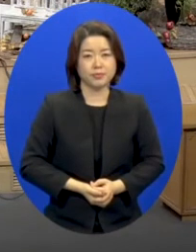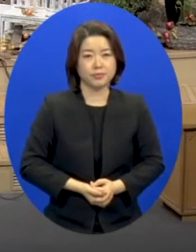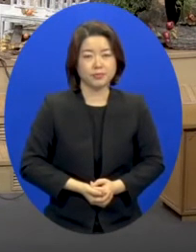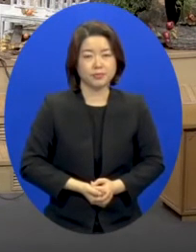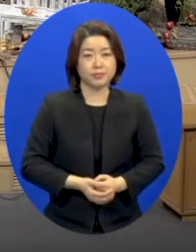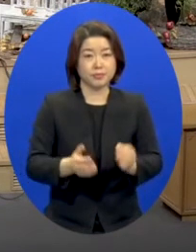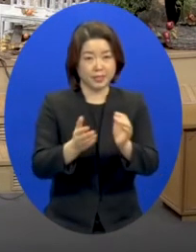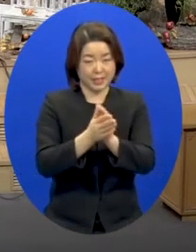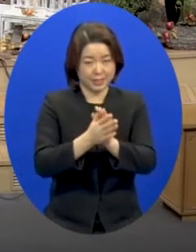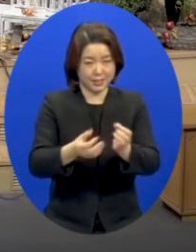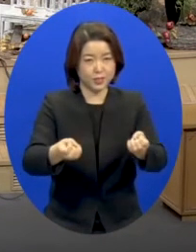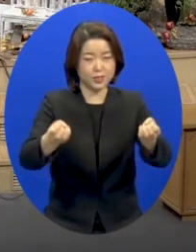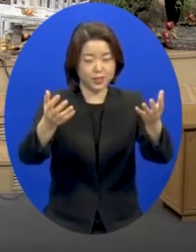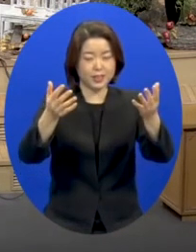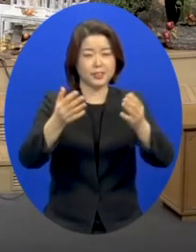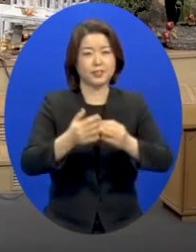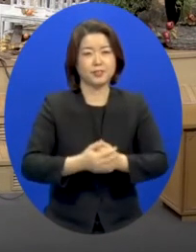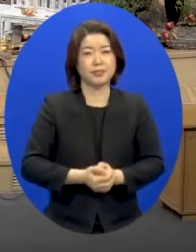할렐루야.